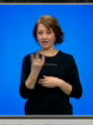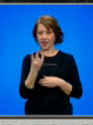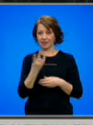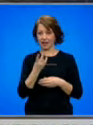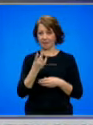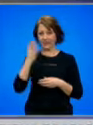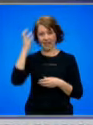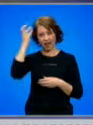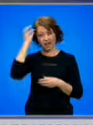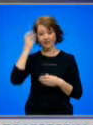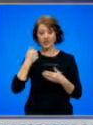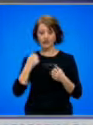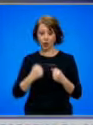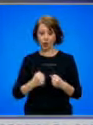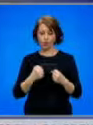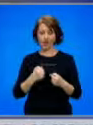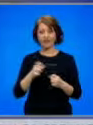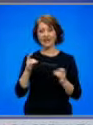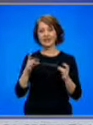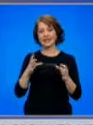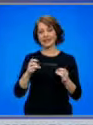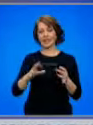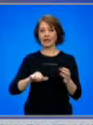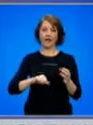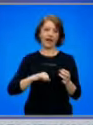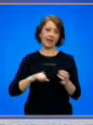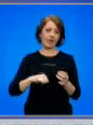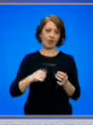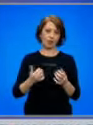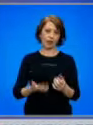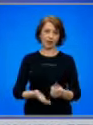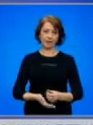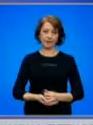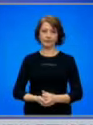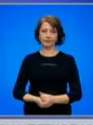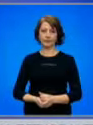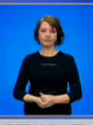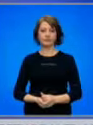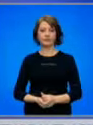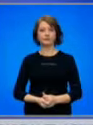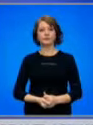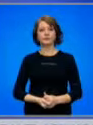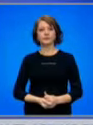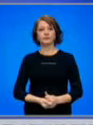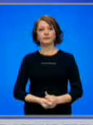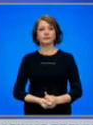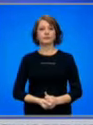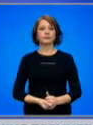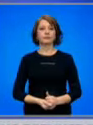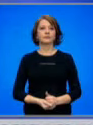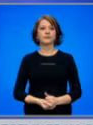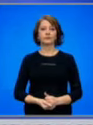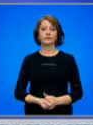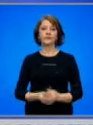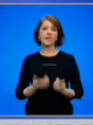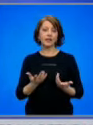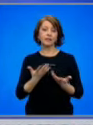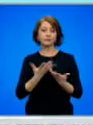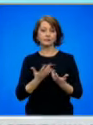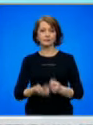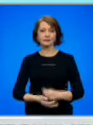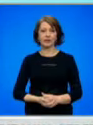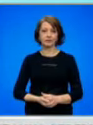януари. Александър Марков за предстоящата среща между български и македонски премиери и липсата на напредък в разговорите